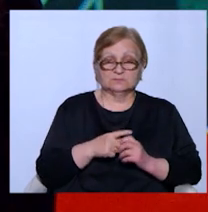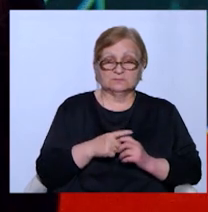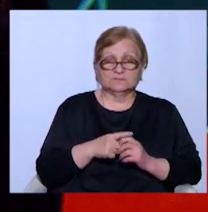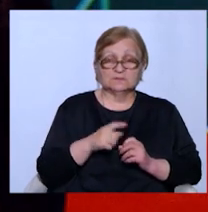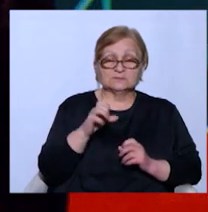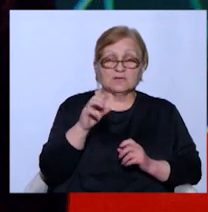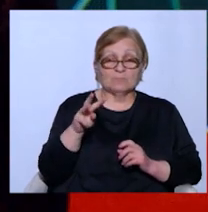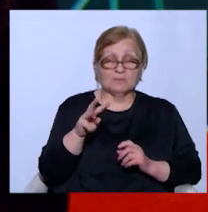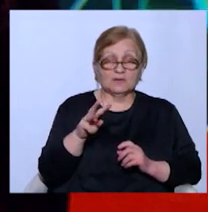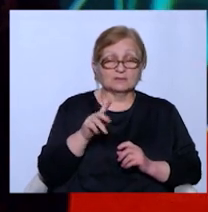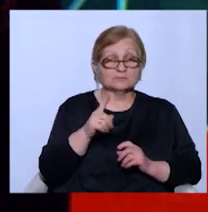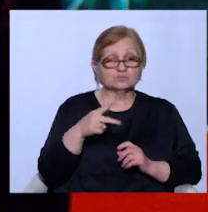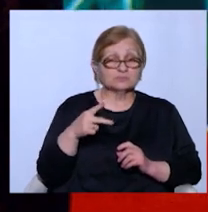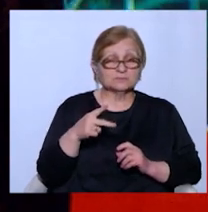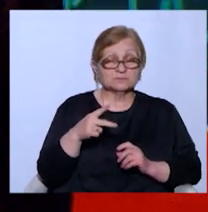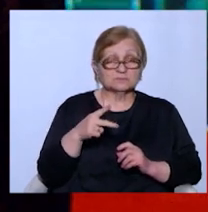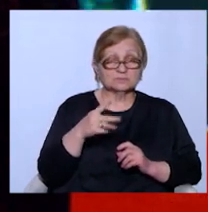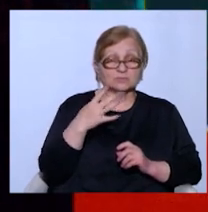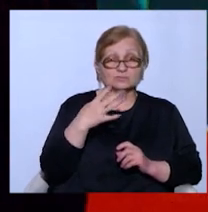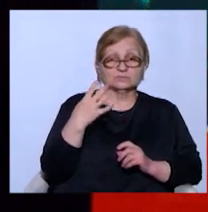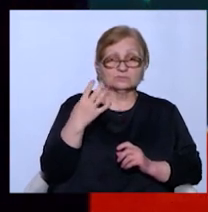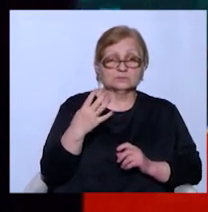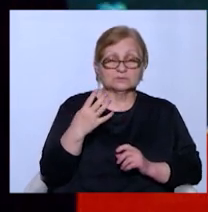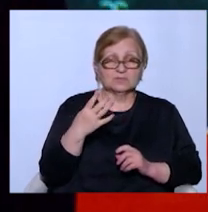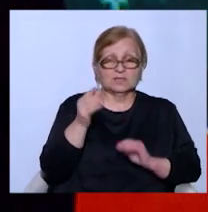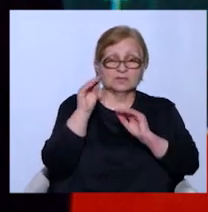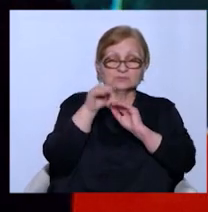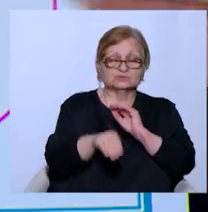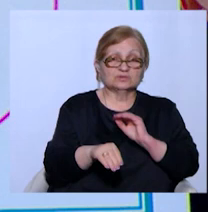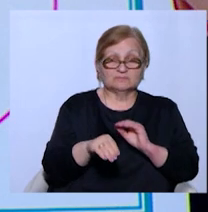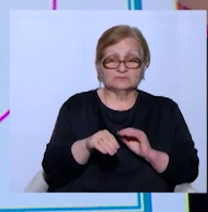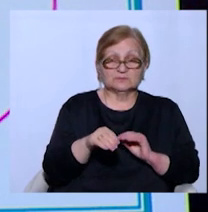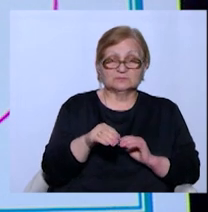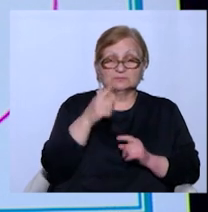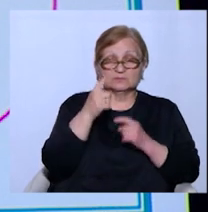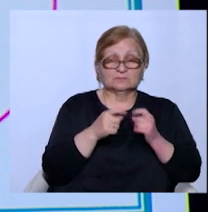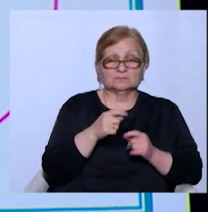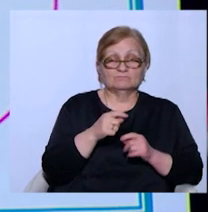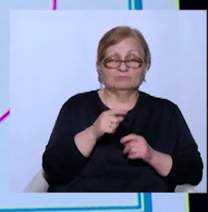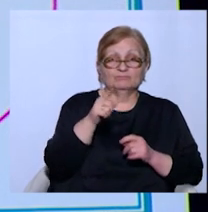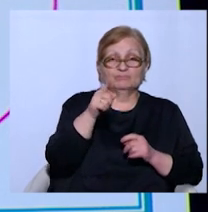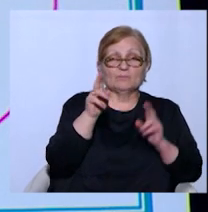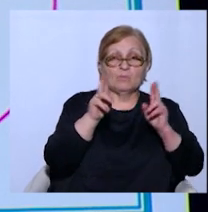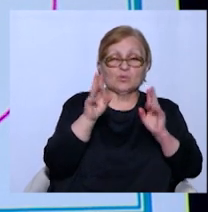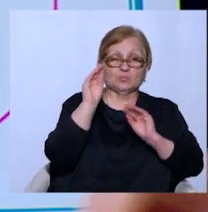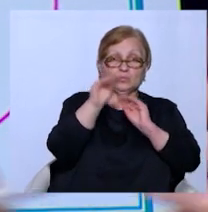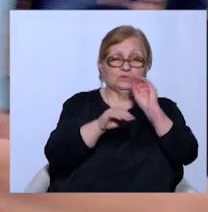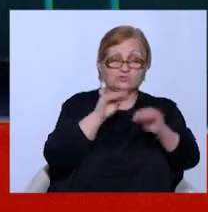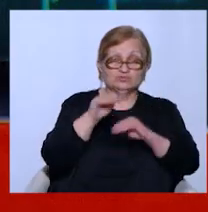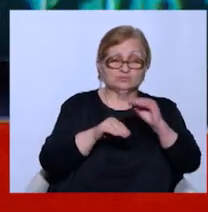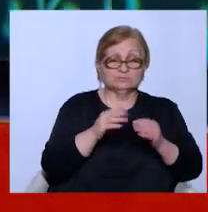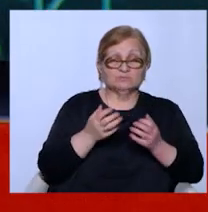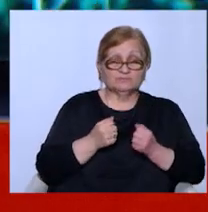უდრის? CM უდრის 4-ს. შევიტანოთ აღნიშნული ინფორმაცია ფართობის გამოსათვლელ ფორმულაში და